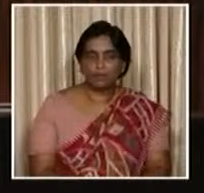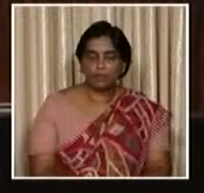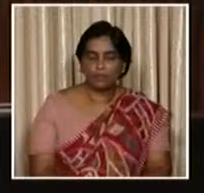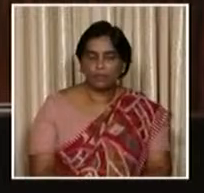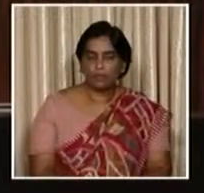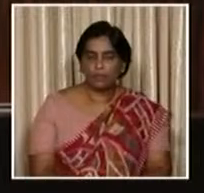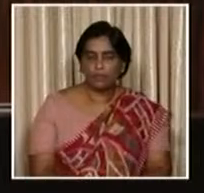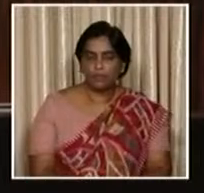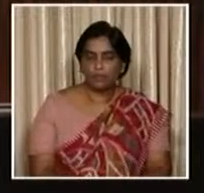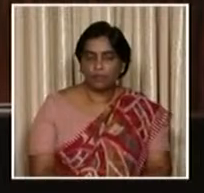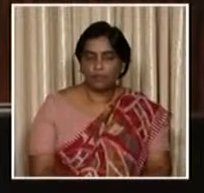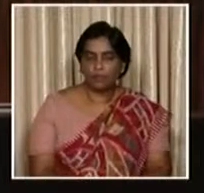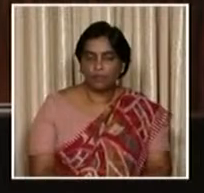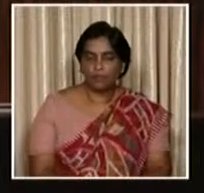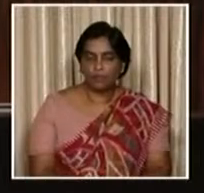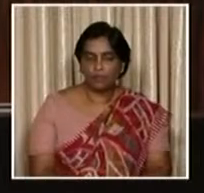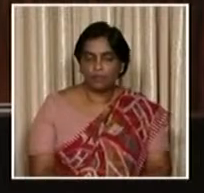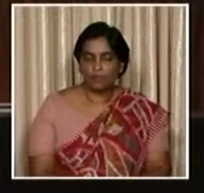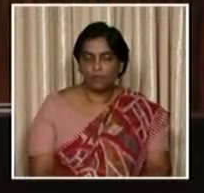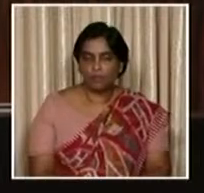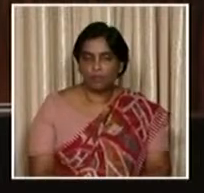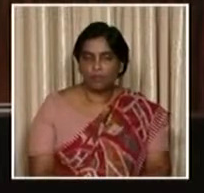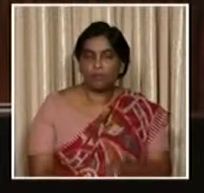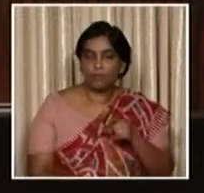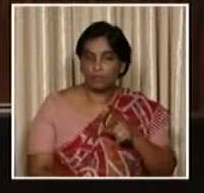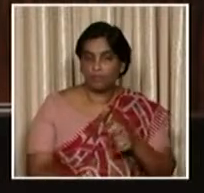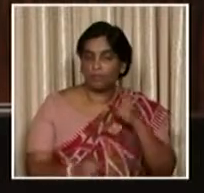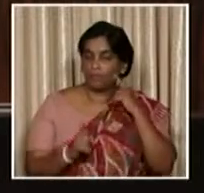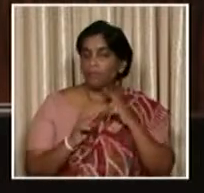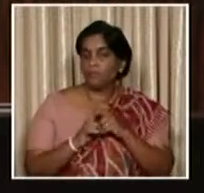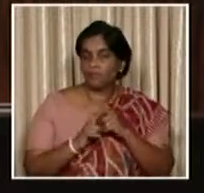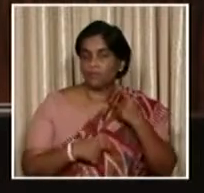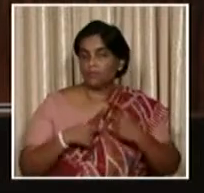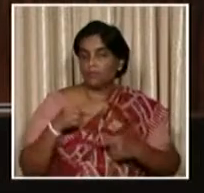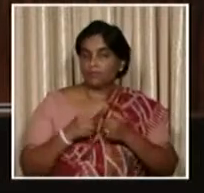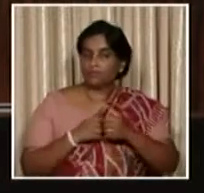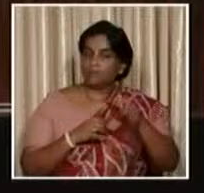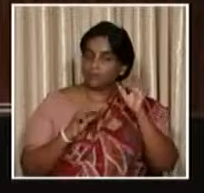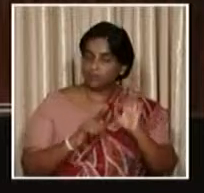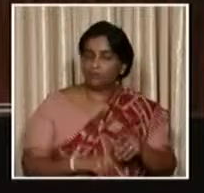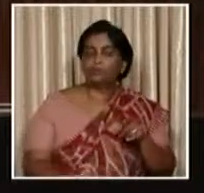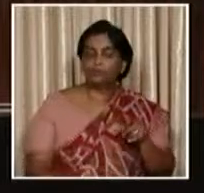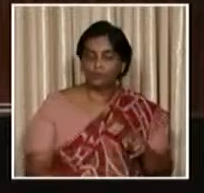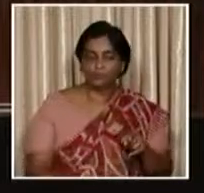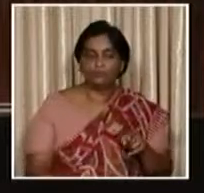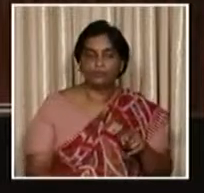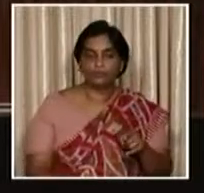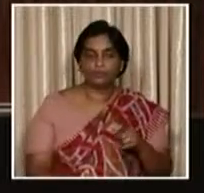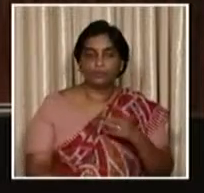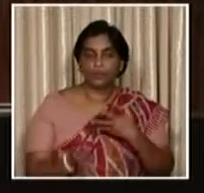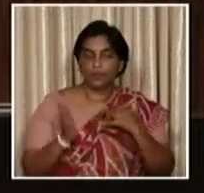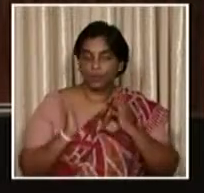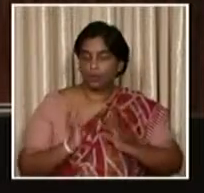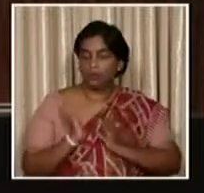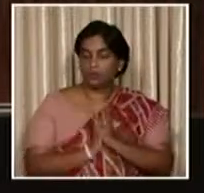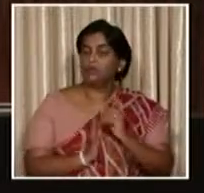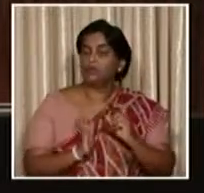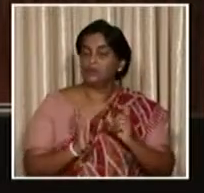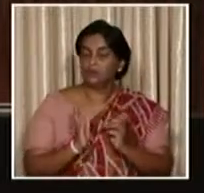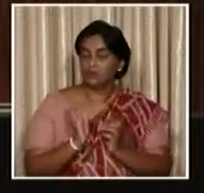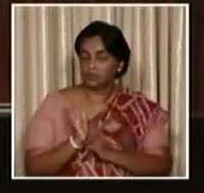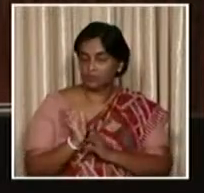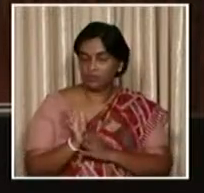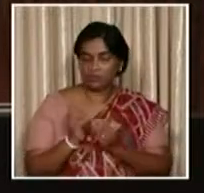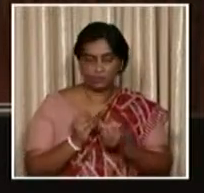නෙවෙයි කරුණාකරලා අපි මේ මේ මේ සම්බන්ධයෙන් විවාදයකට යන්නේ නැතුව එතුමාගේ වරප්‍රසාද ප්‍රශ්නේ අපි ඊළඟ